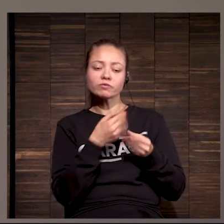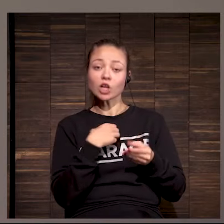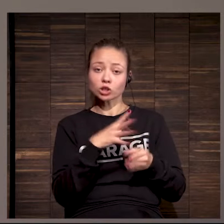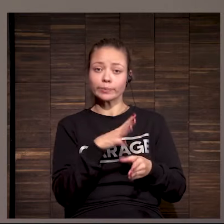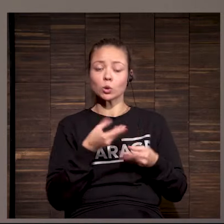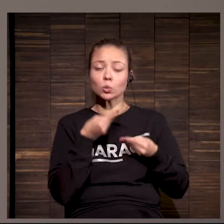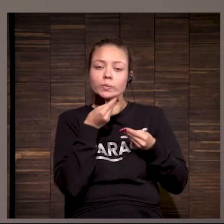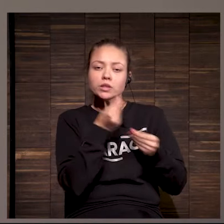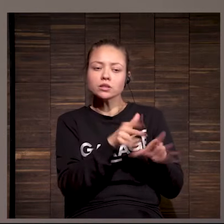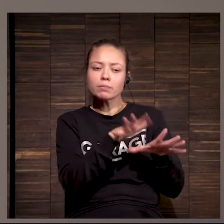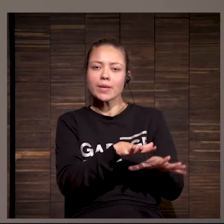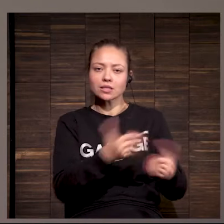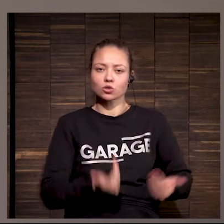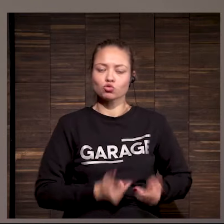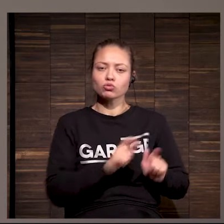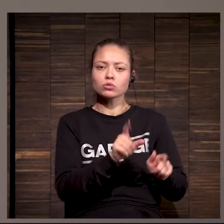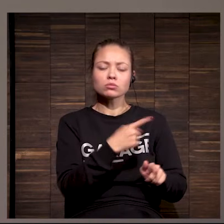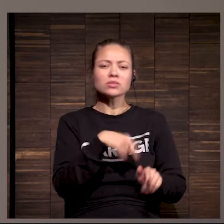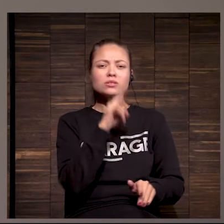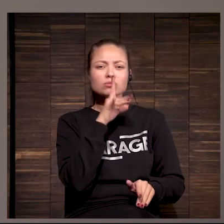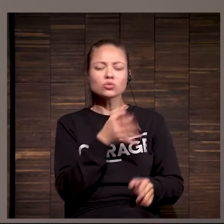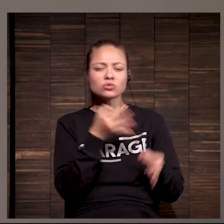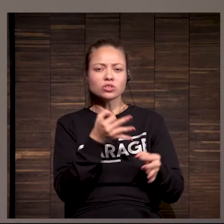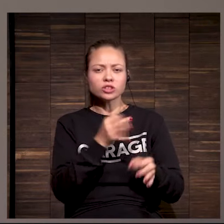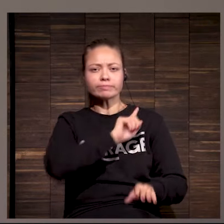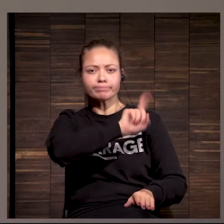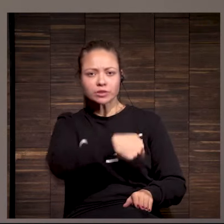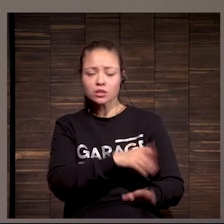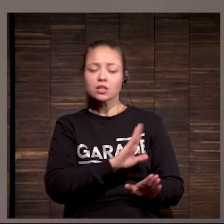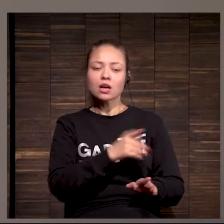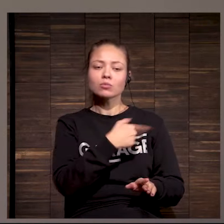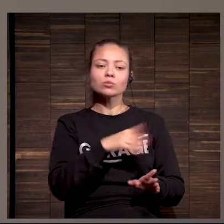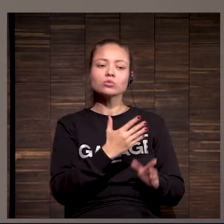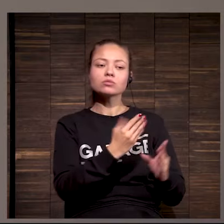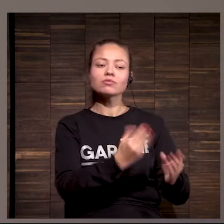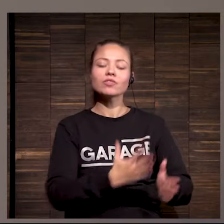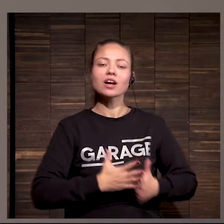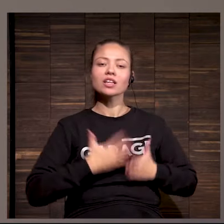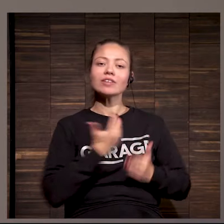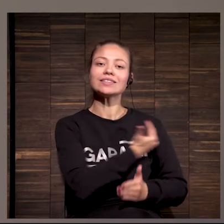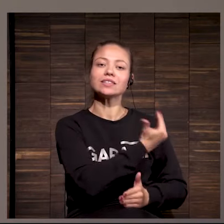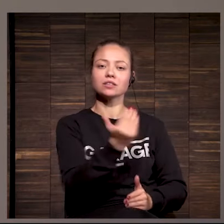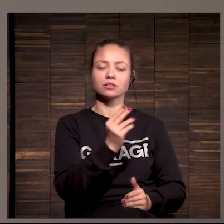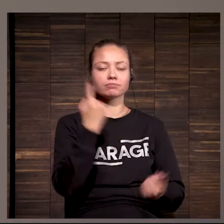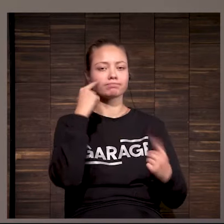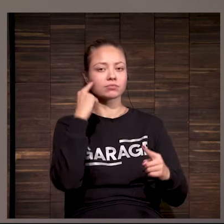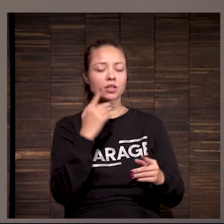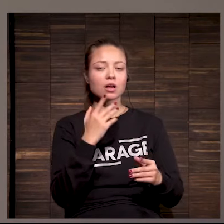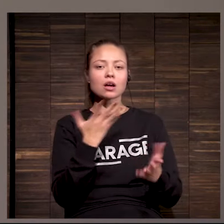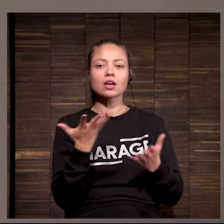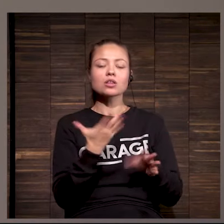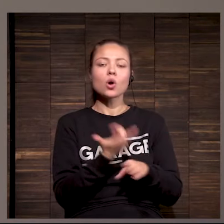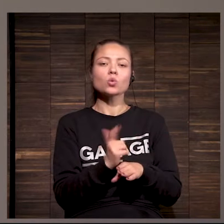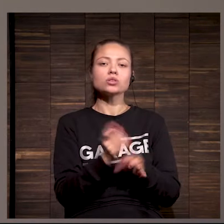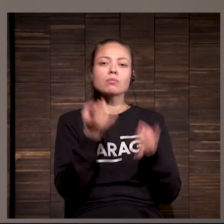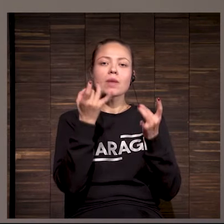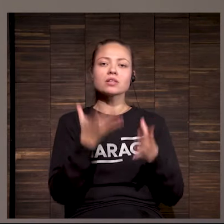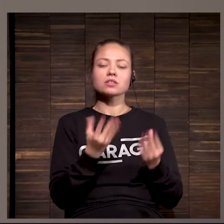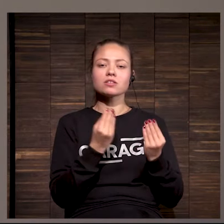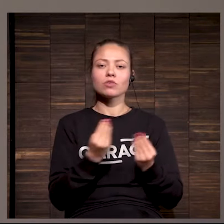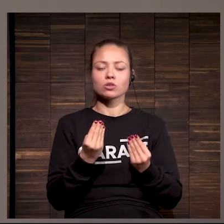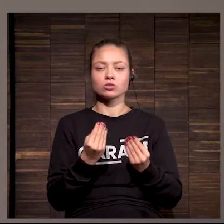было убедить местных жителей что мы не будем вам ничего навязывать а мы будем вдохновляться их работы какие-то очень простые вещи я